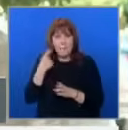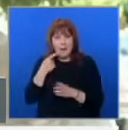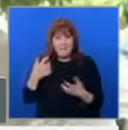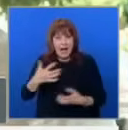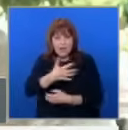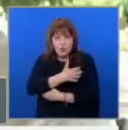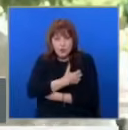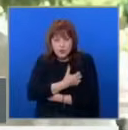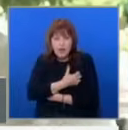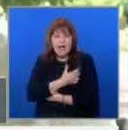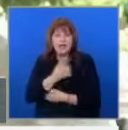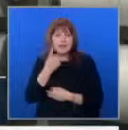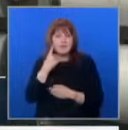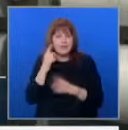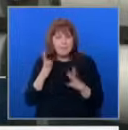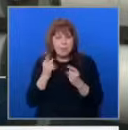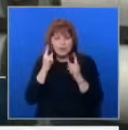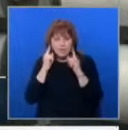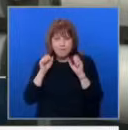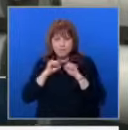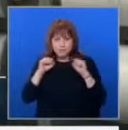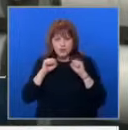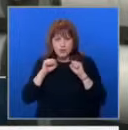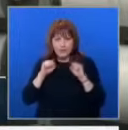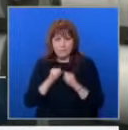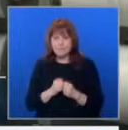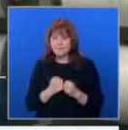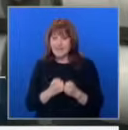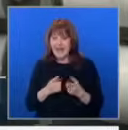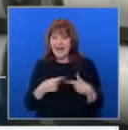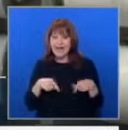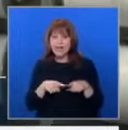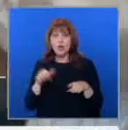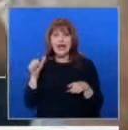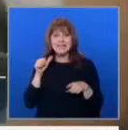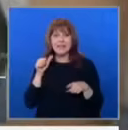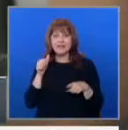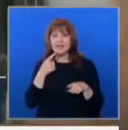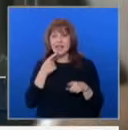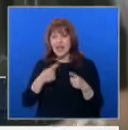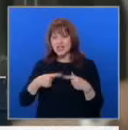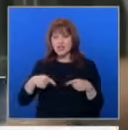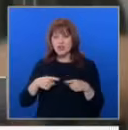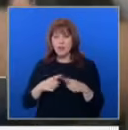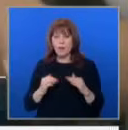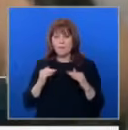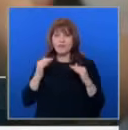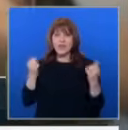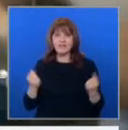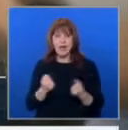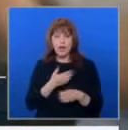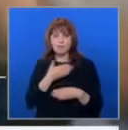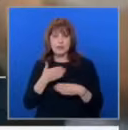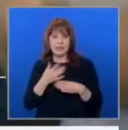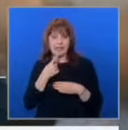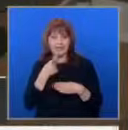в който се гушна в нея, за да бучи и да тресе. Сейзмолозите обясняват, че района на Асеновград попада в зона с повишена активност и през последните